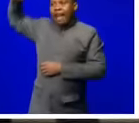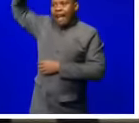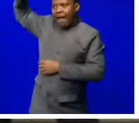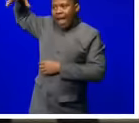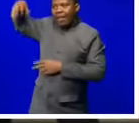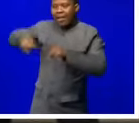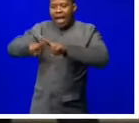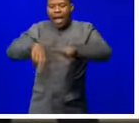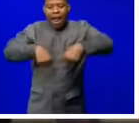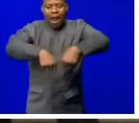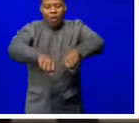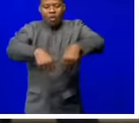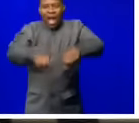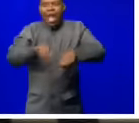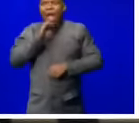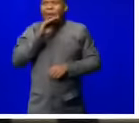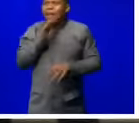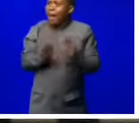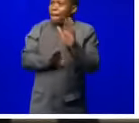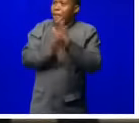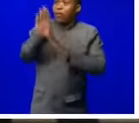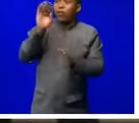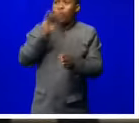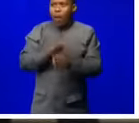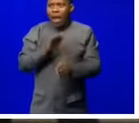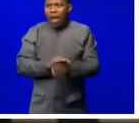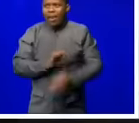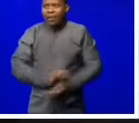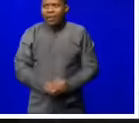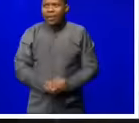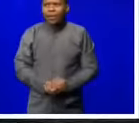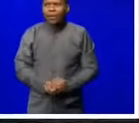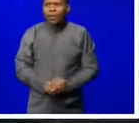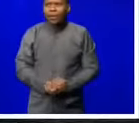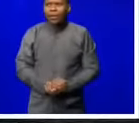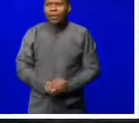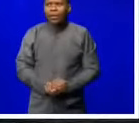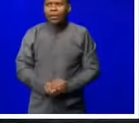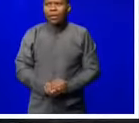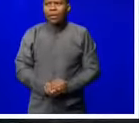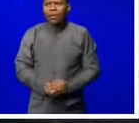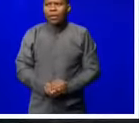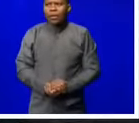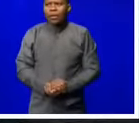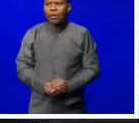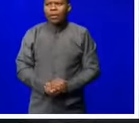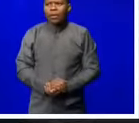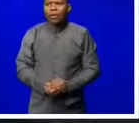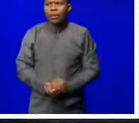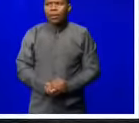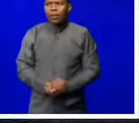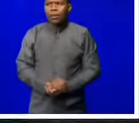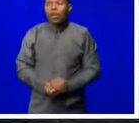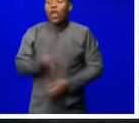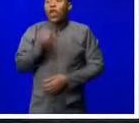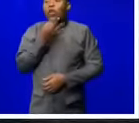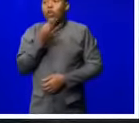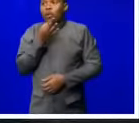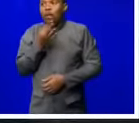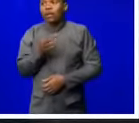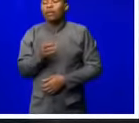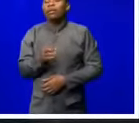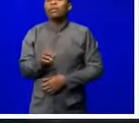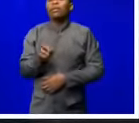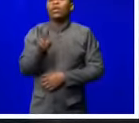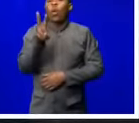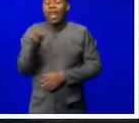cishe ingenile nakhona. Ngakulokunye bamfula abasha laba ngamashumi